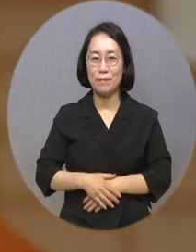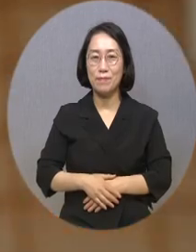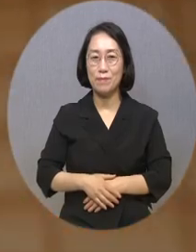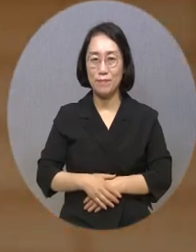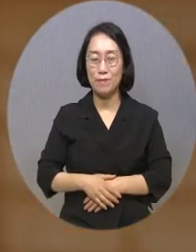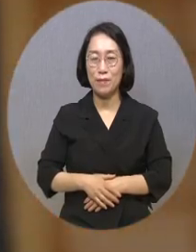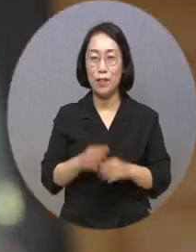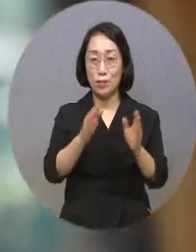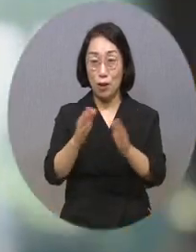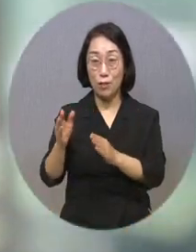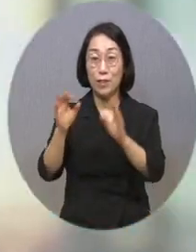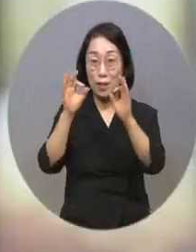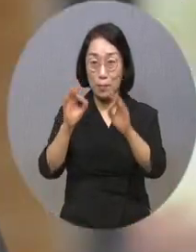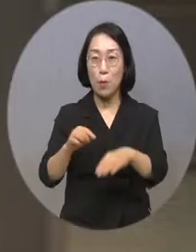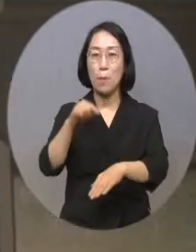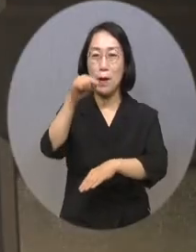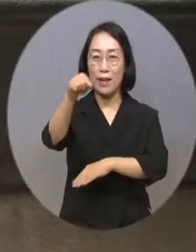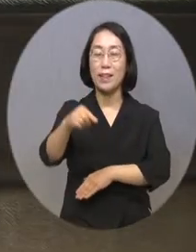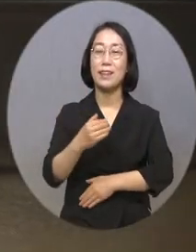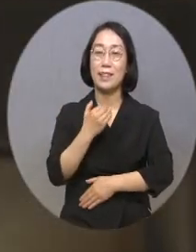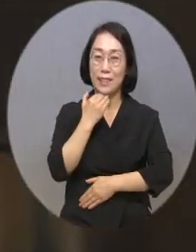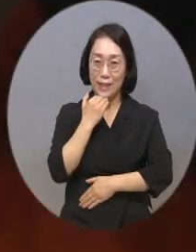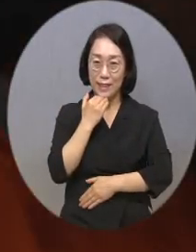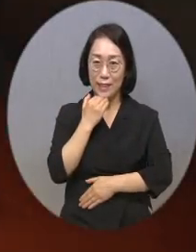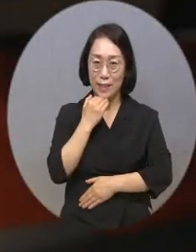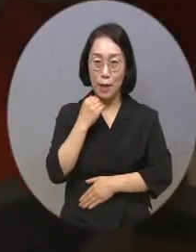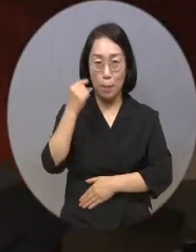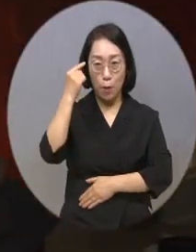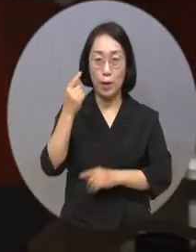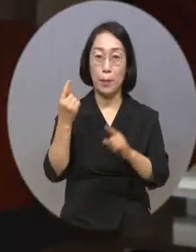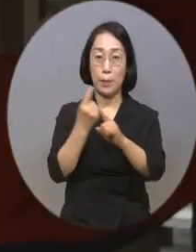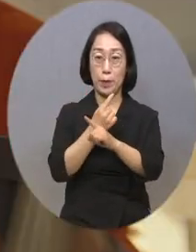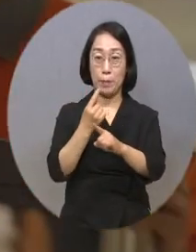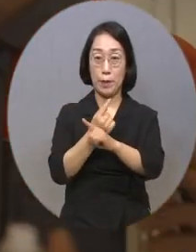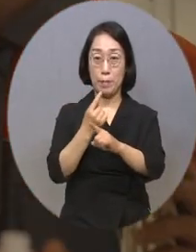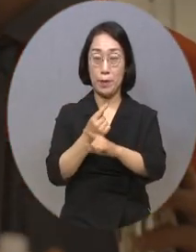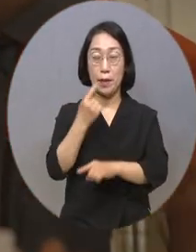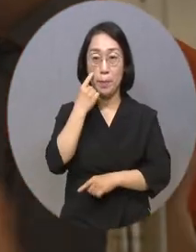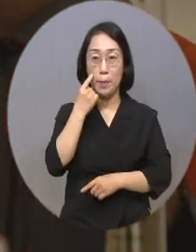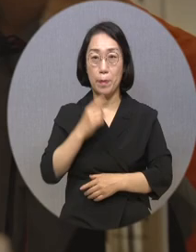같으니까 저희 잠깐 밖에 나가 있도록 하시죠. 저도 머리 좀 만지겠습니다. 짬밖에 너무 튀어나와가지고